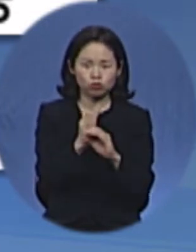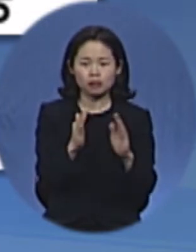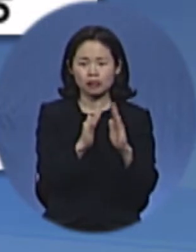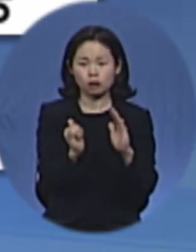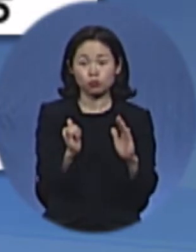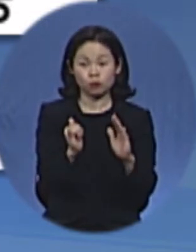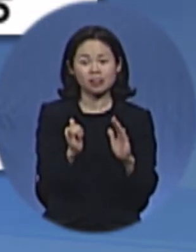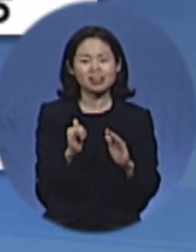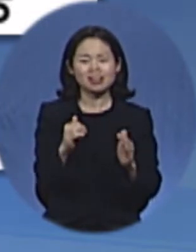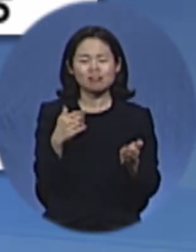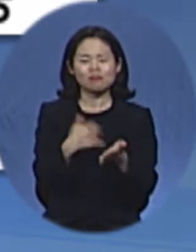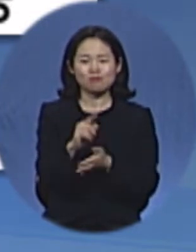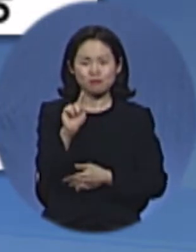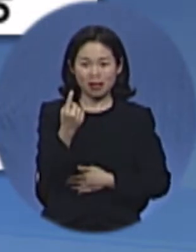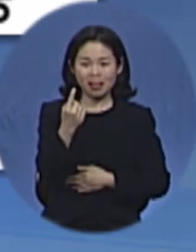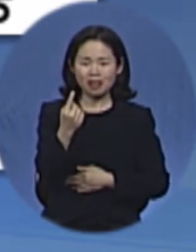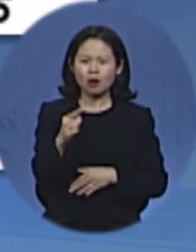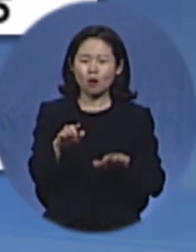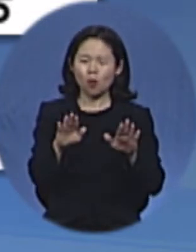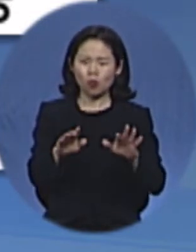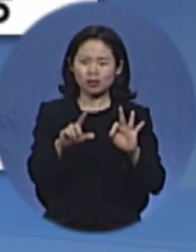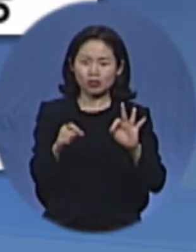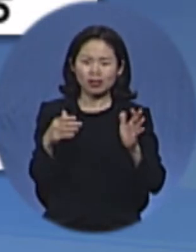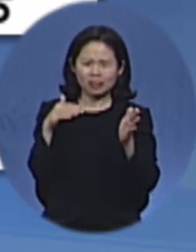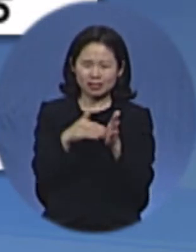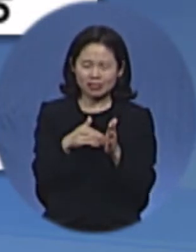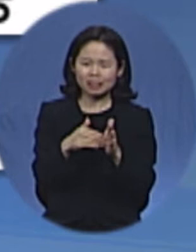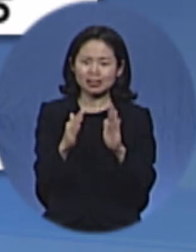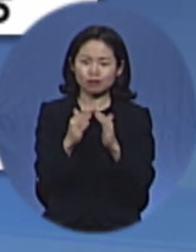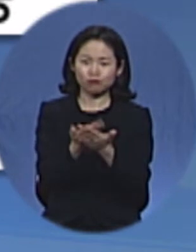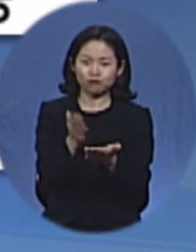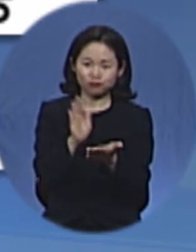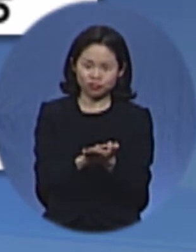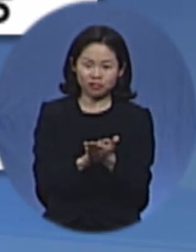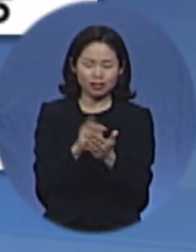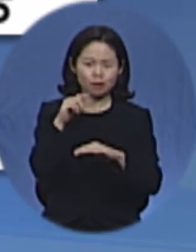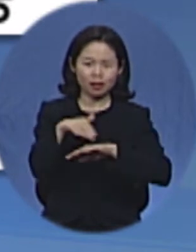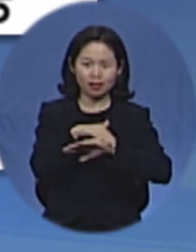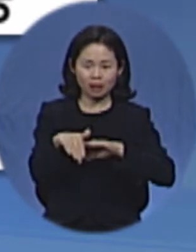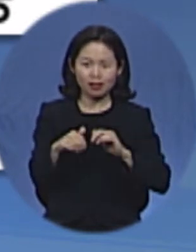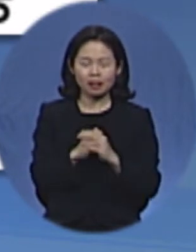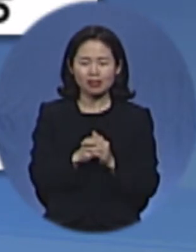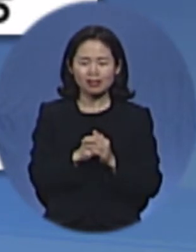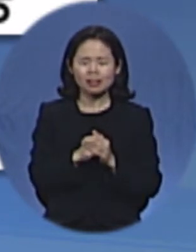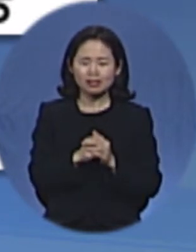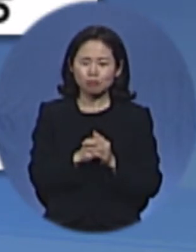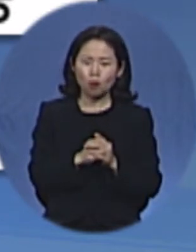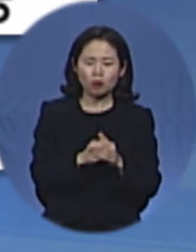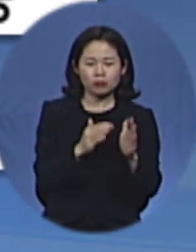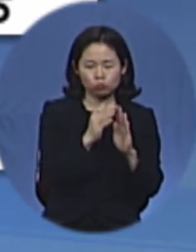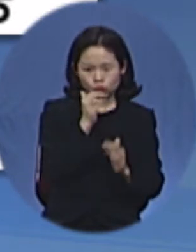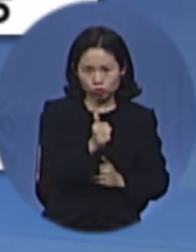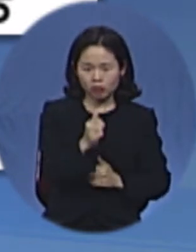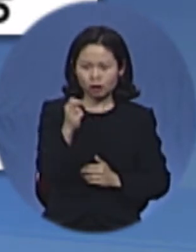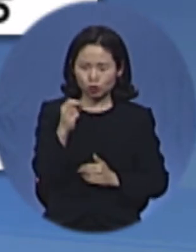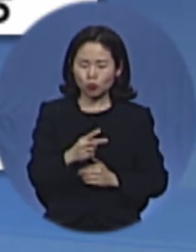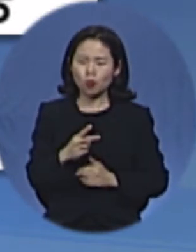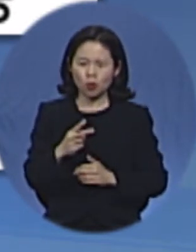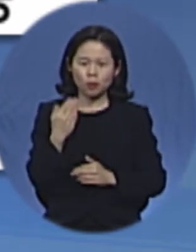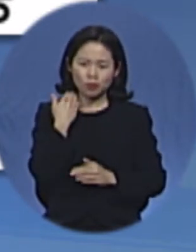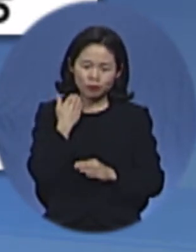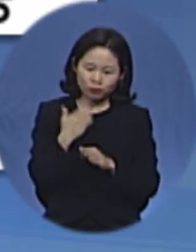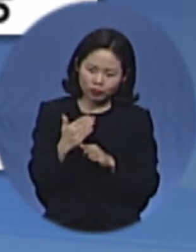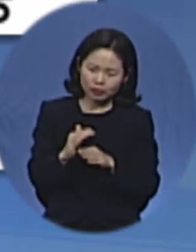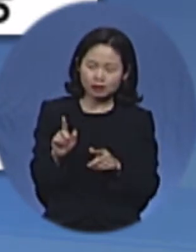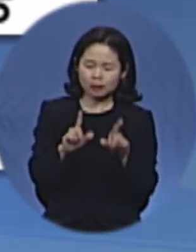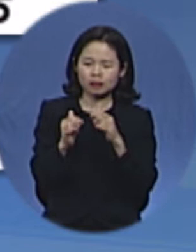선정해 오는 11월까지 맞춤형 집수리에 들어갑니다. 서울시는 수리 대상 가구로 세대주 또는 세대원이 장애